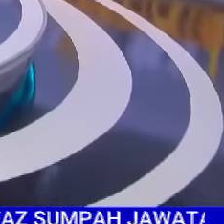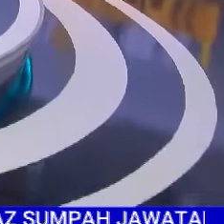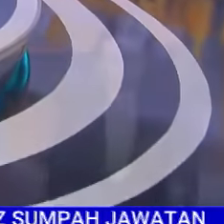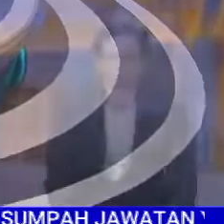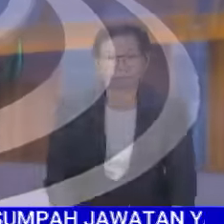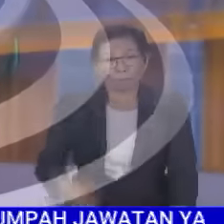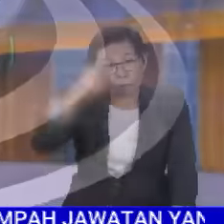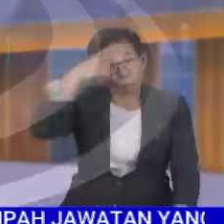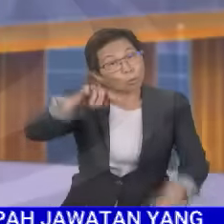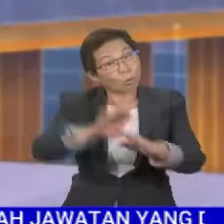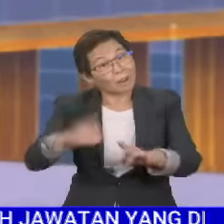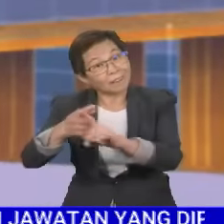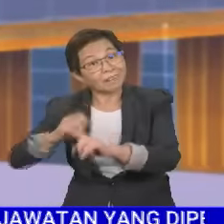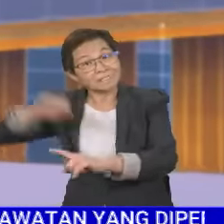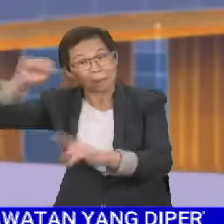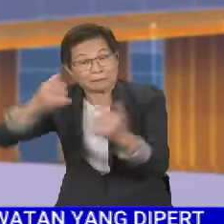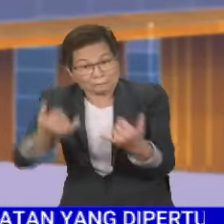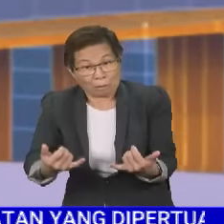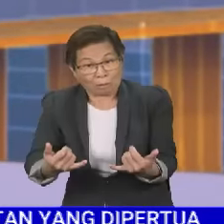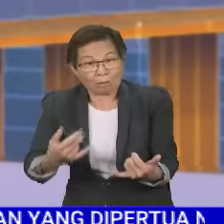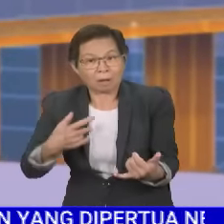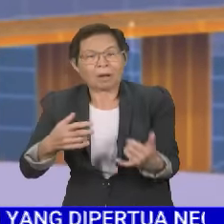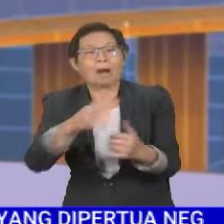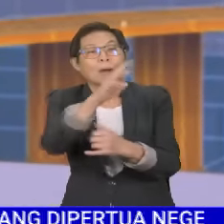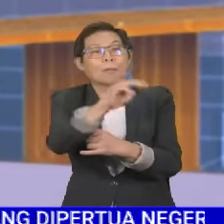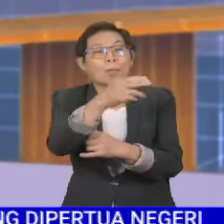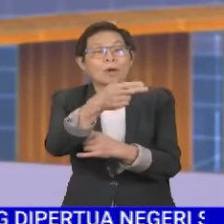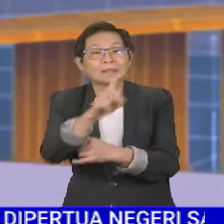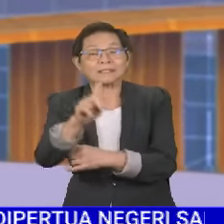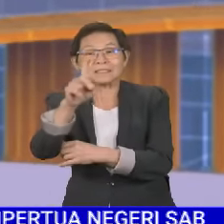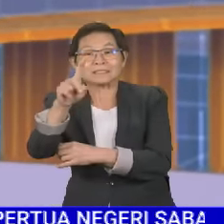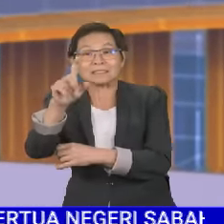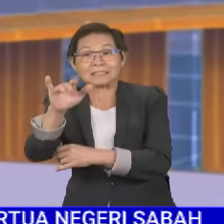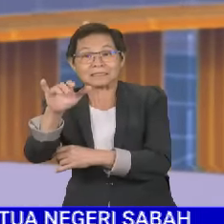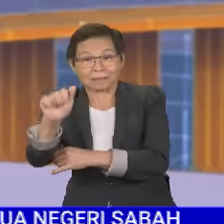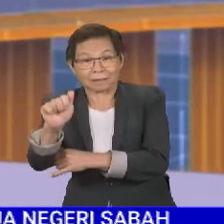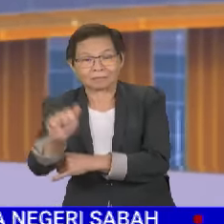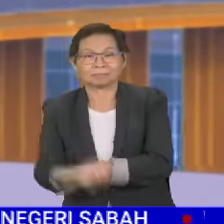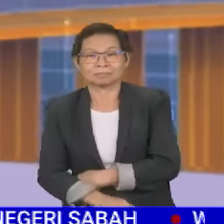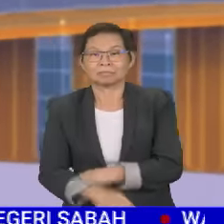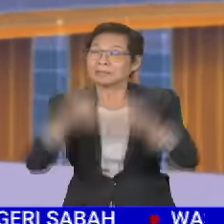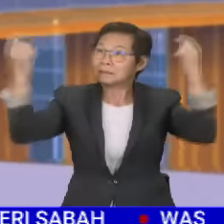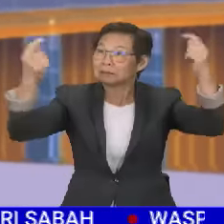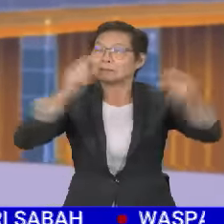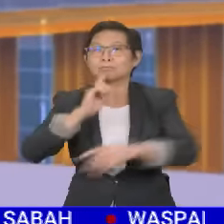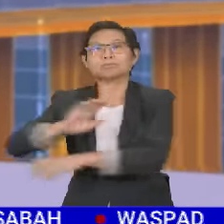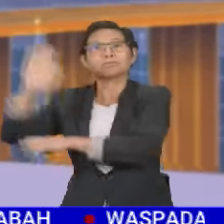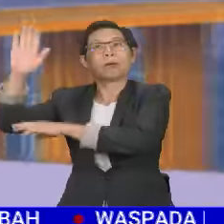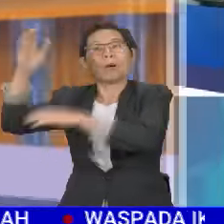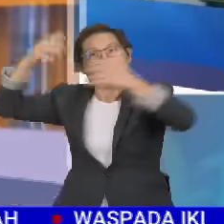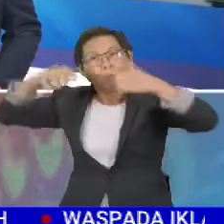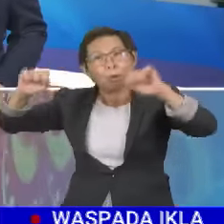untuk perkembangan dari Sabah petang ini kita bisa membawa dia Sahlan antara paparan istiadat lava Sumpah Yang